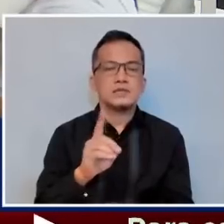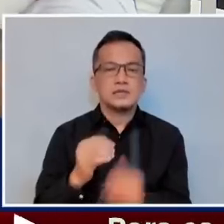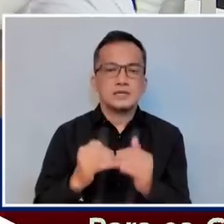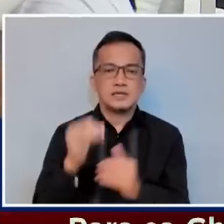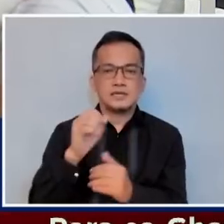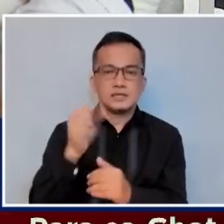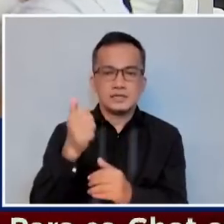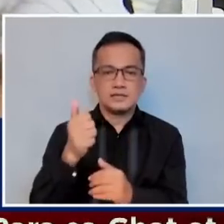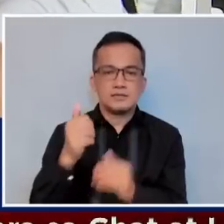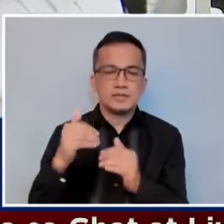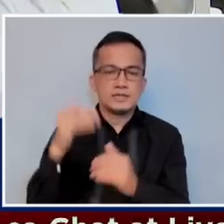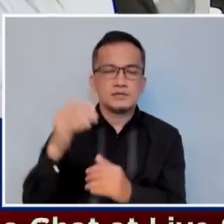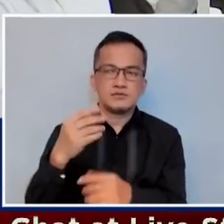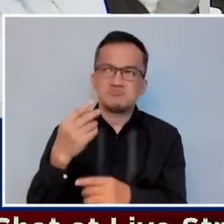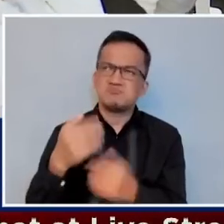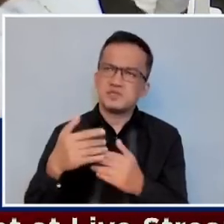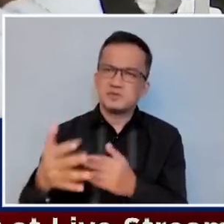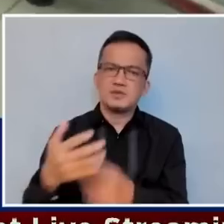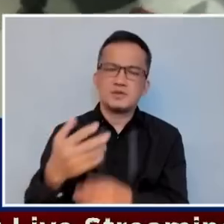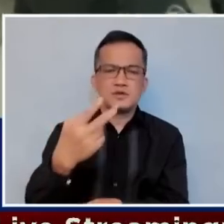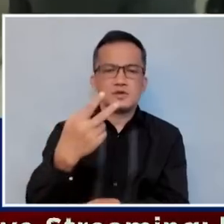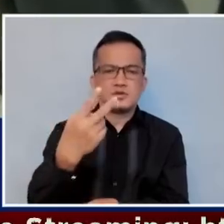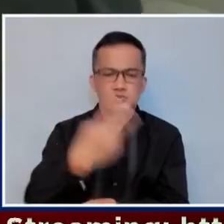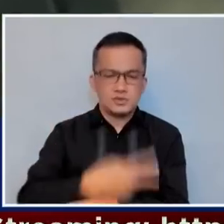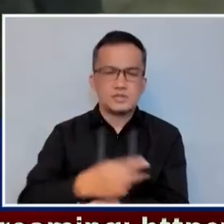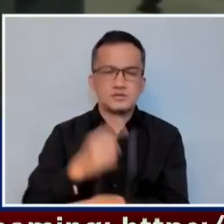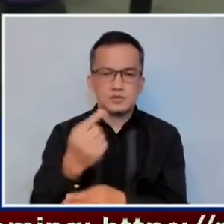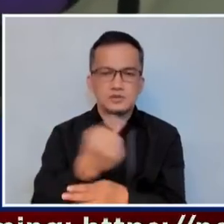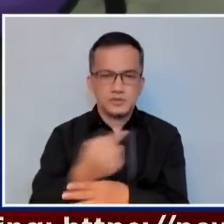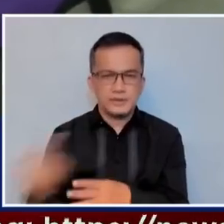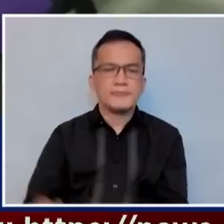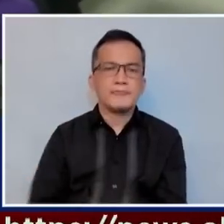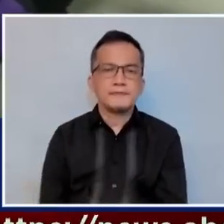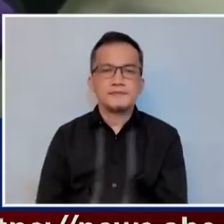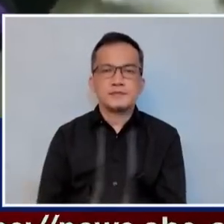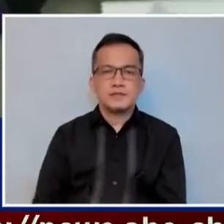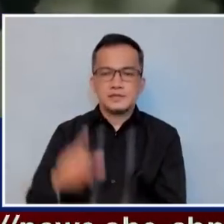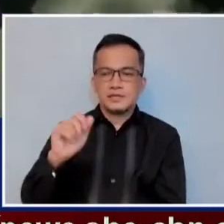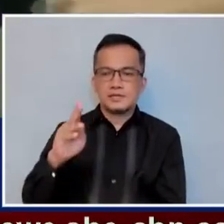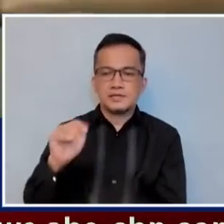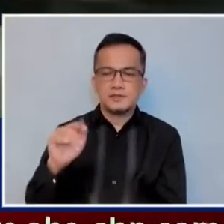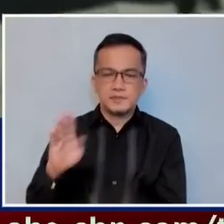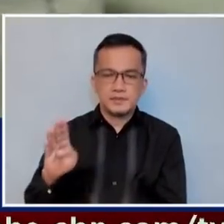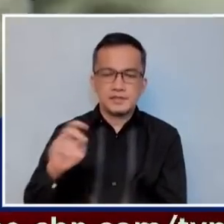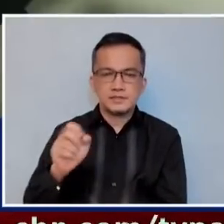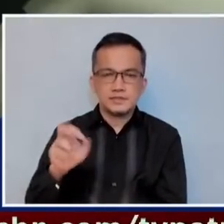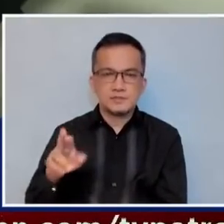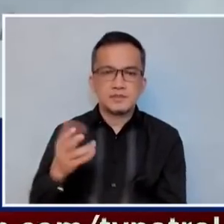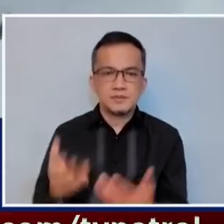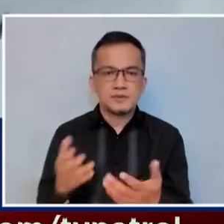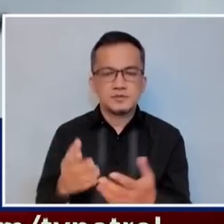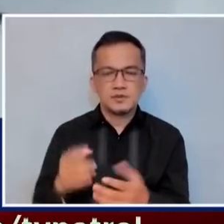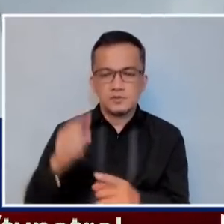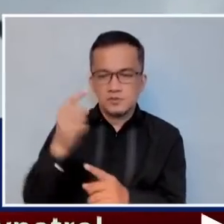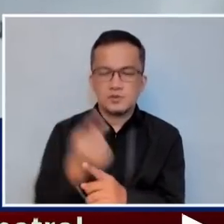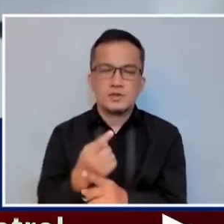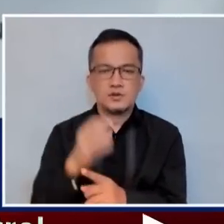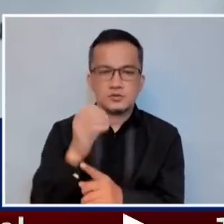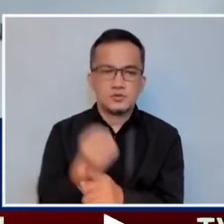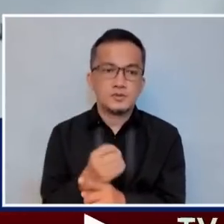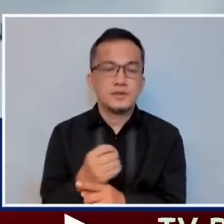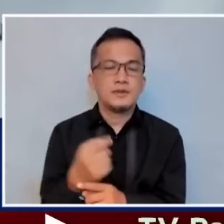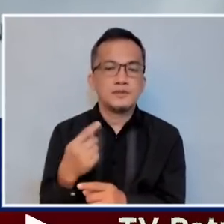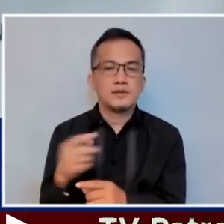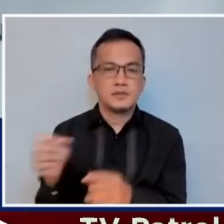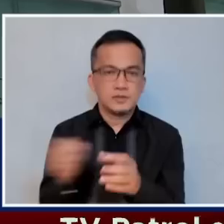inaabot ng 2 araw hanggang 1 linggo. Inaasahan ng LTFRB-NCR na posibleng buong buwan ng Oktubre ay may kukuha